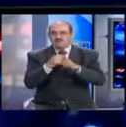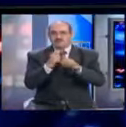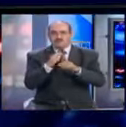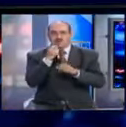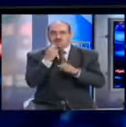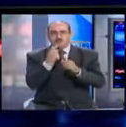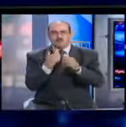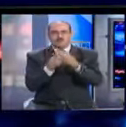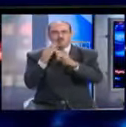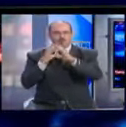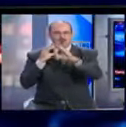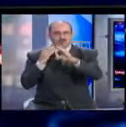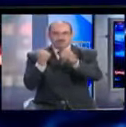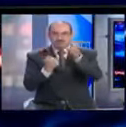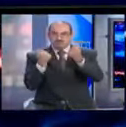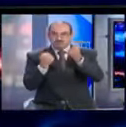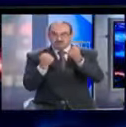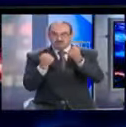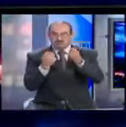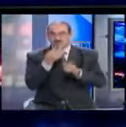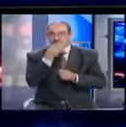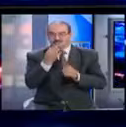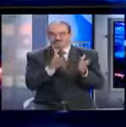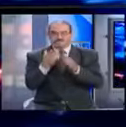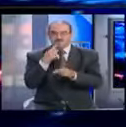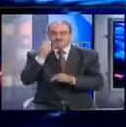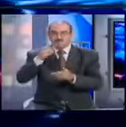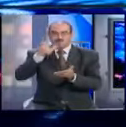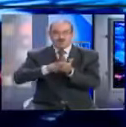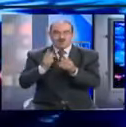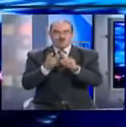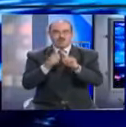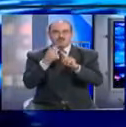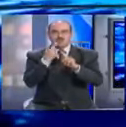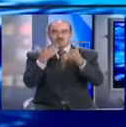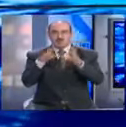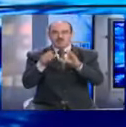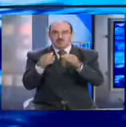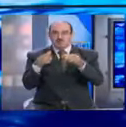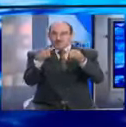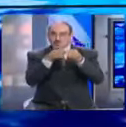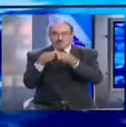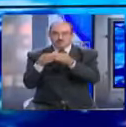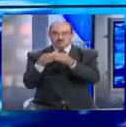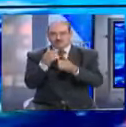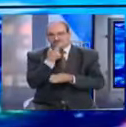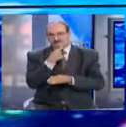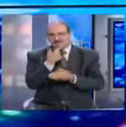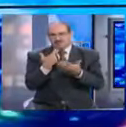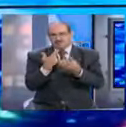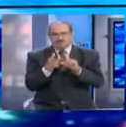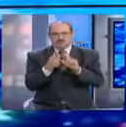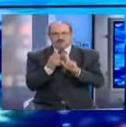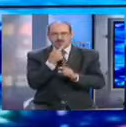المركبات الجديدة، لح السيد الرئيس على اعتماد مقاربة تجمع تجمع بين التبسيط والفعالية